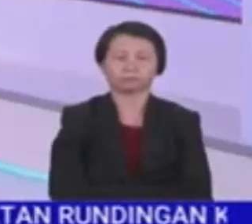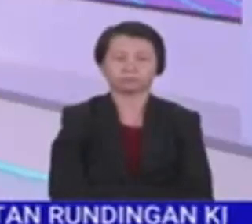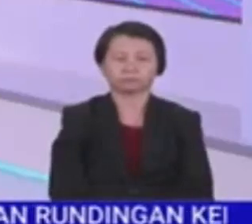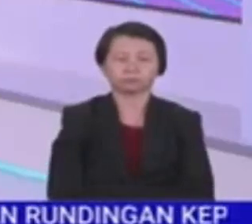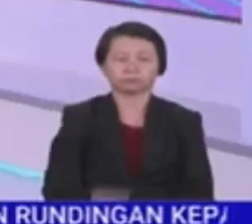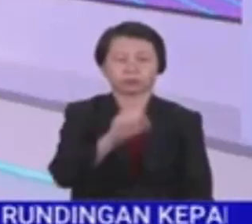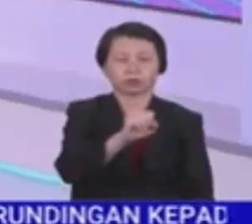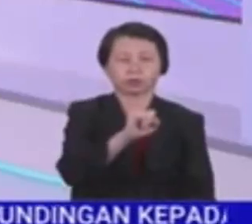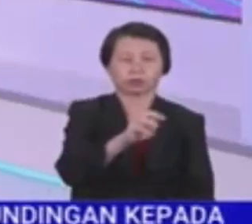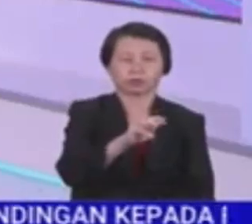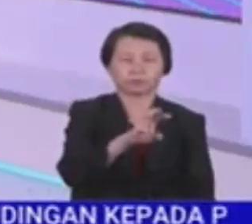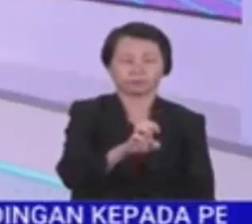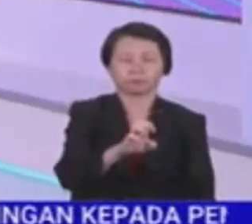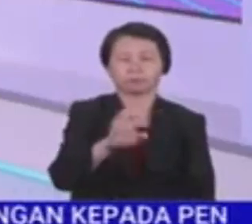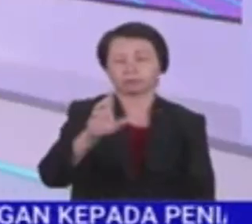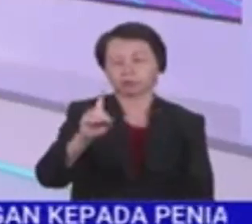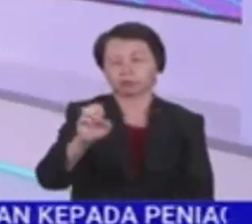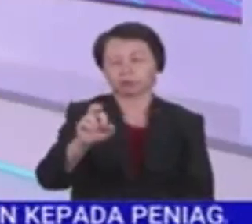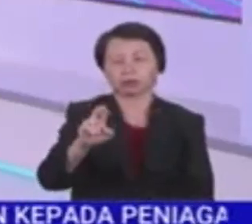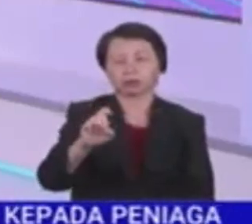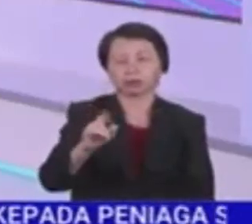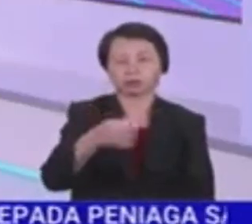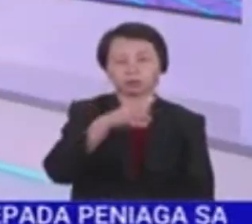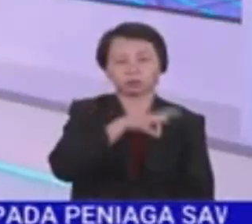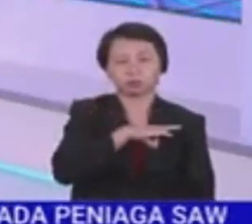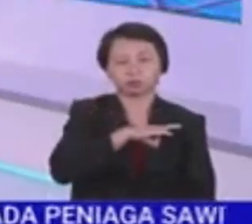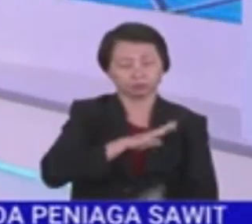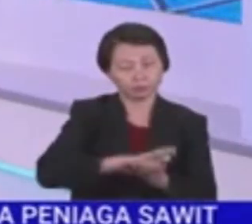Sime Darby Berhad mencatat keuntungan bersih